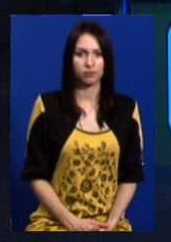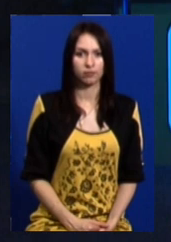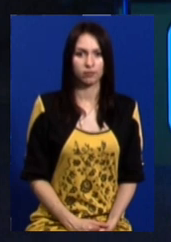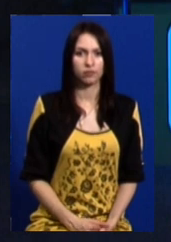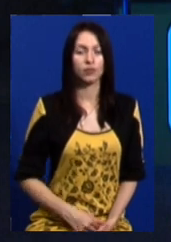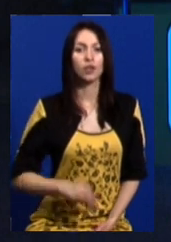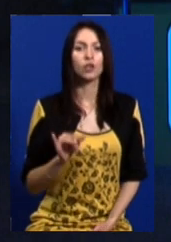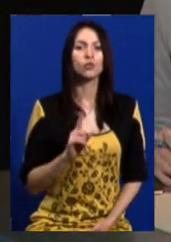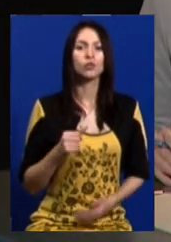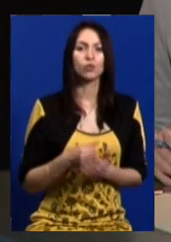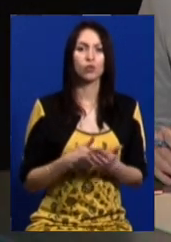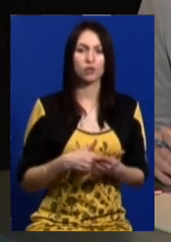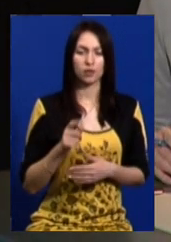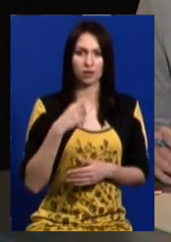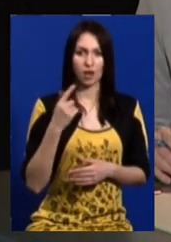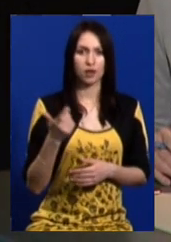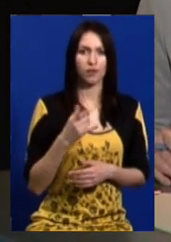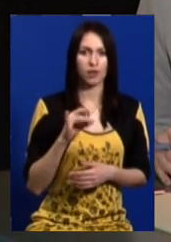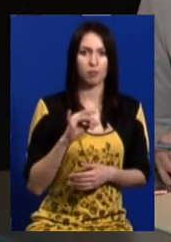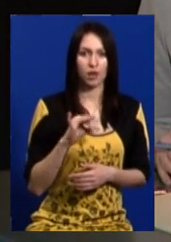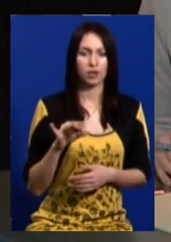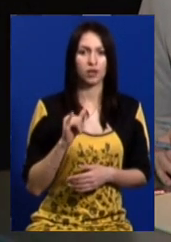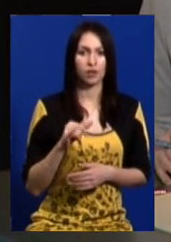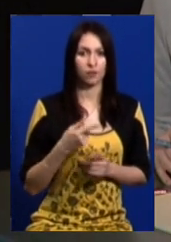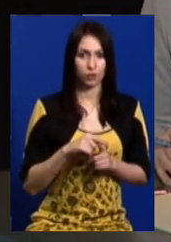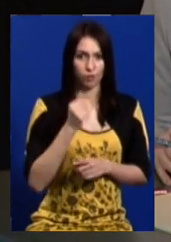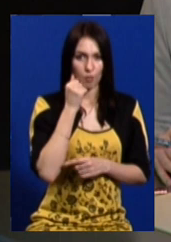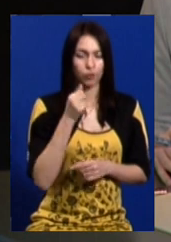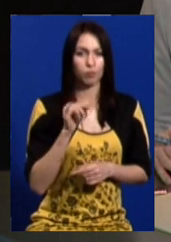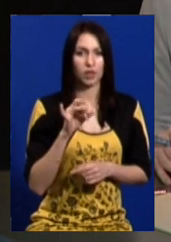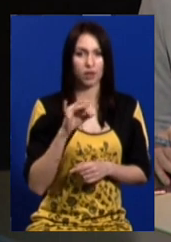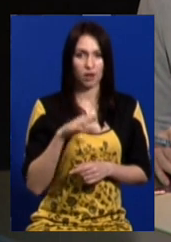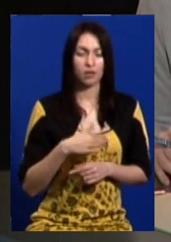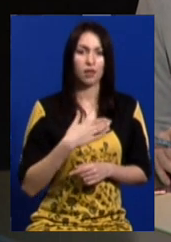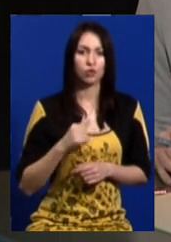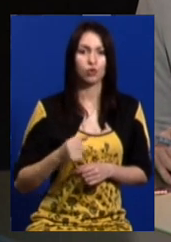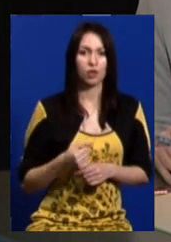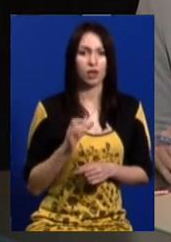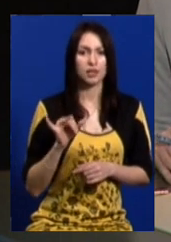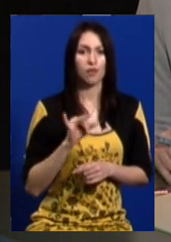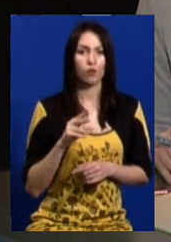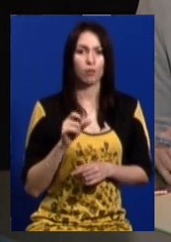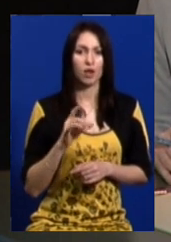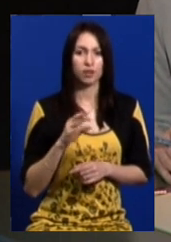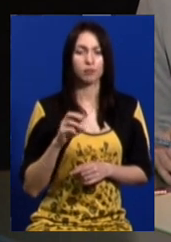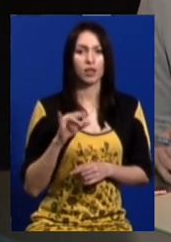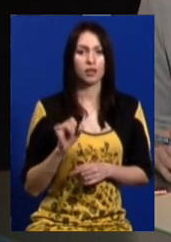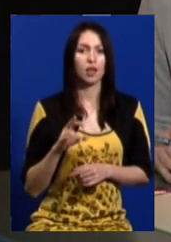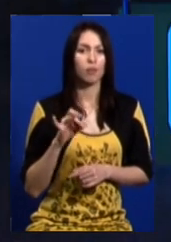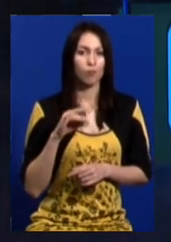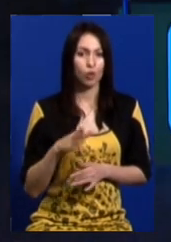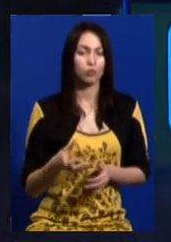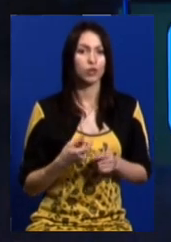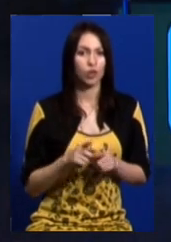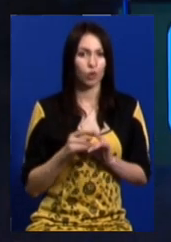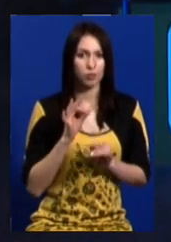І щодо заяви Харківської єпархії УПЦ Московського патріархату, наші колеги з інформагентства «Медіапорт» отримали такий